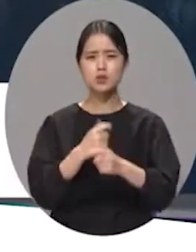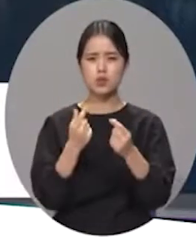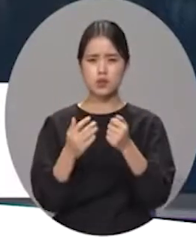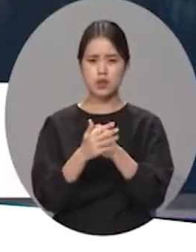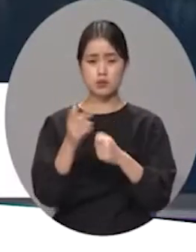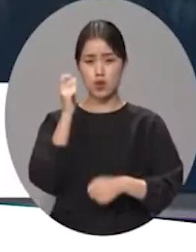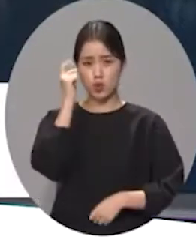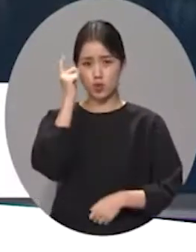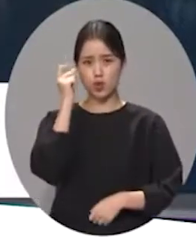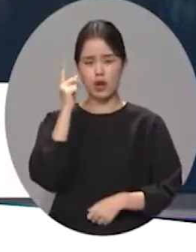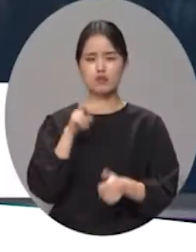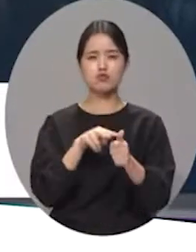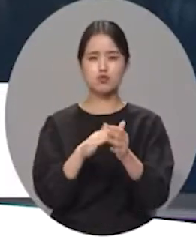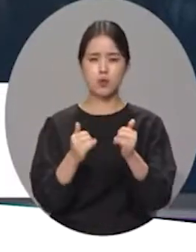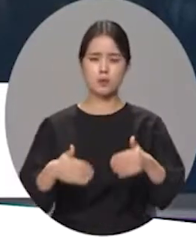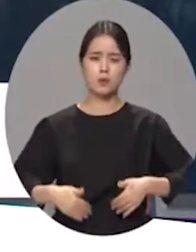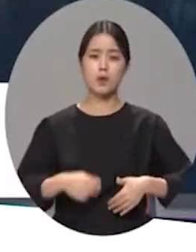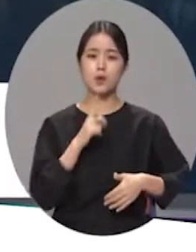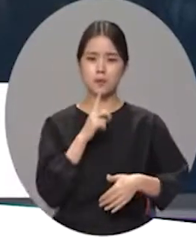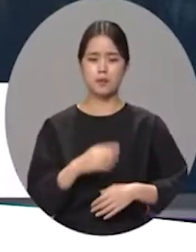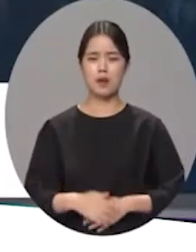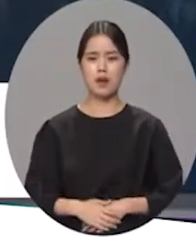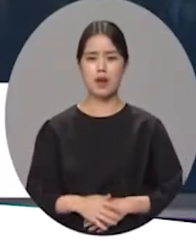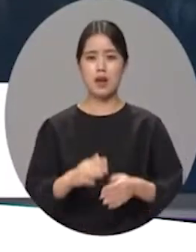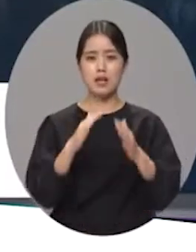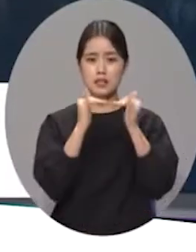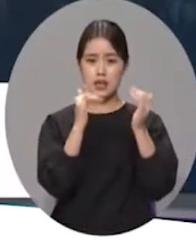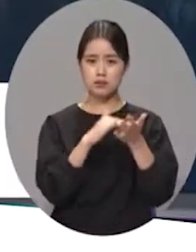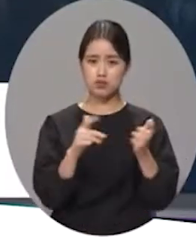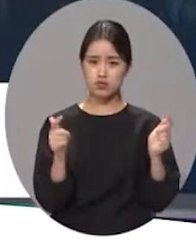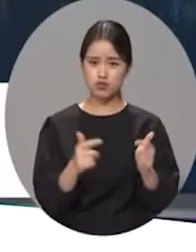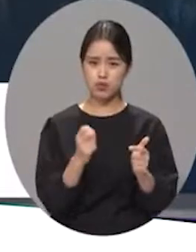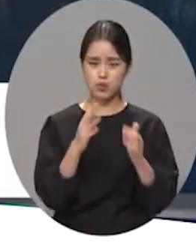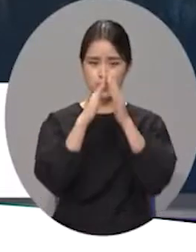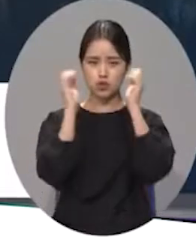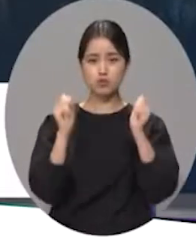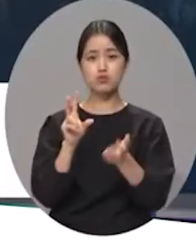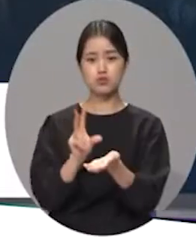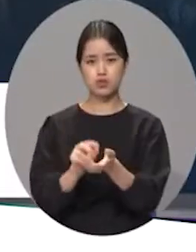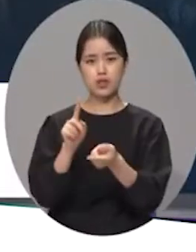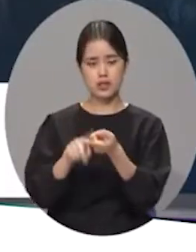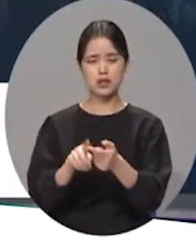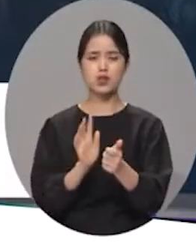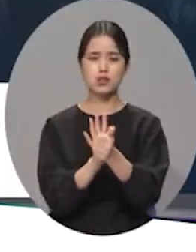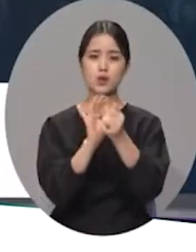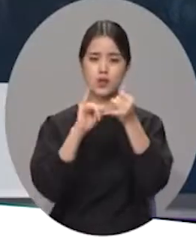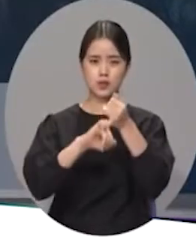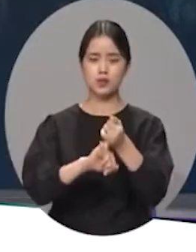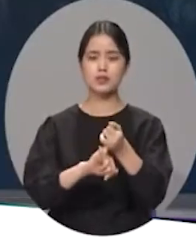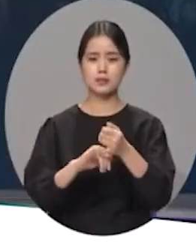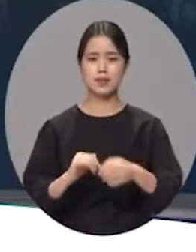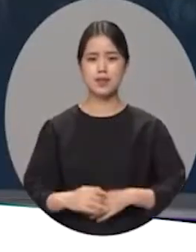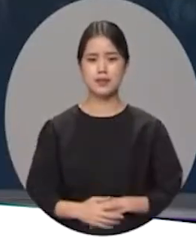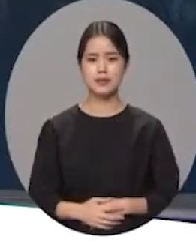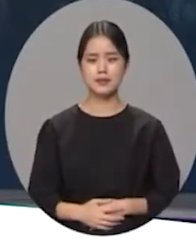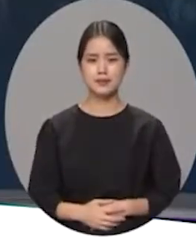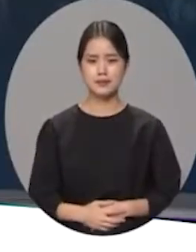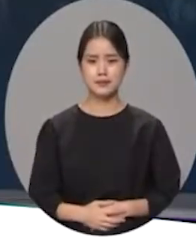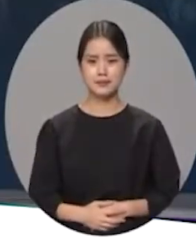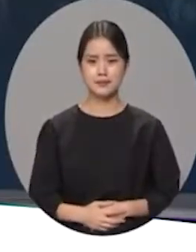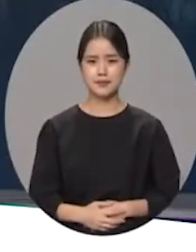진보가 필요한 시대라고 강조했습니다. 인구 감소 문제와 전북 현안에도 지원을 약속했습니다. 김하영 기자가